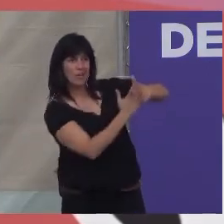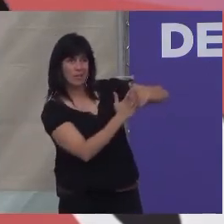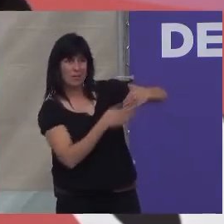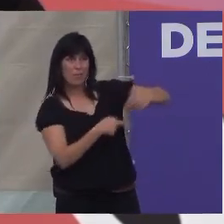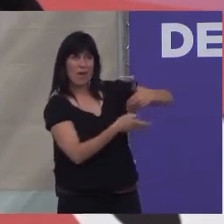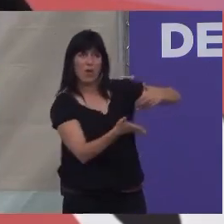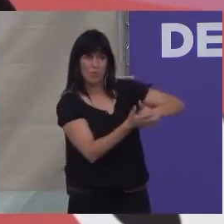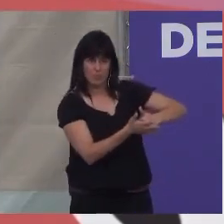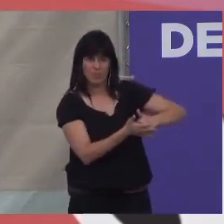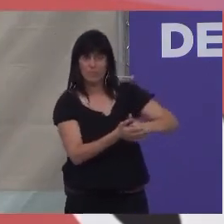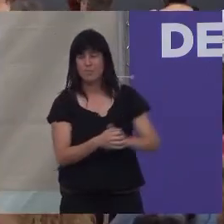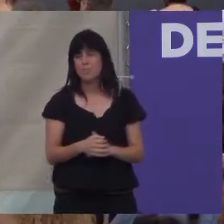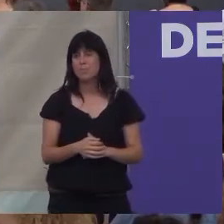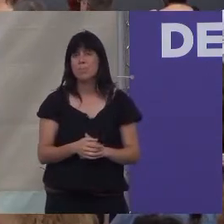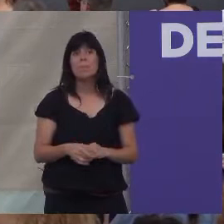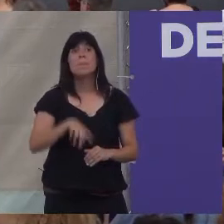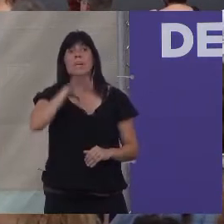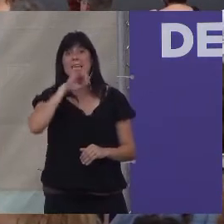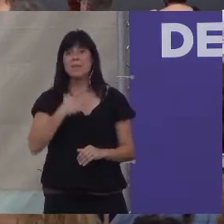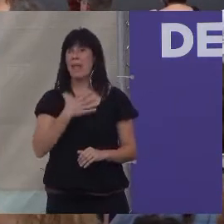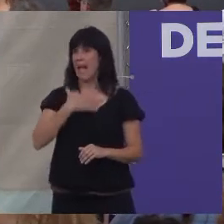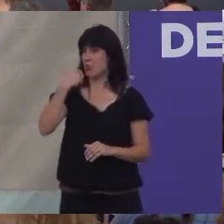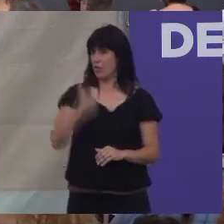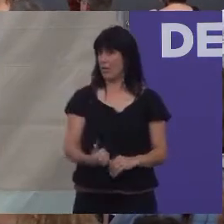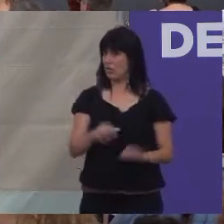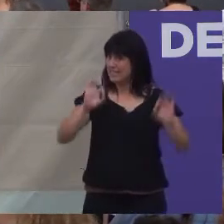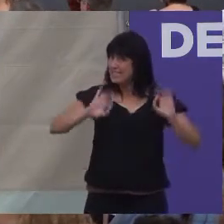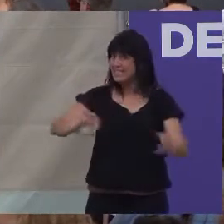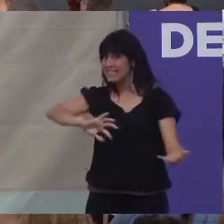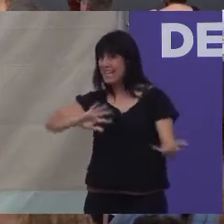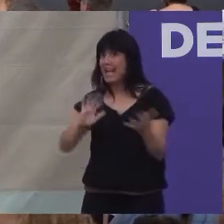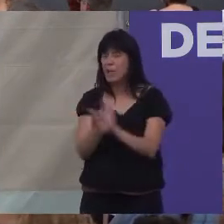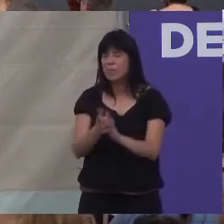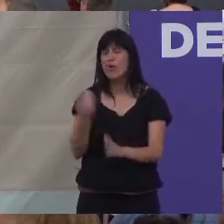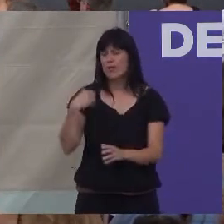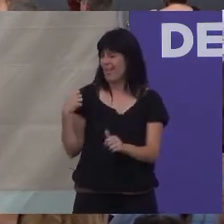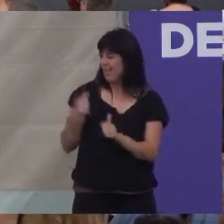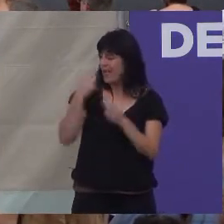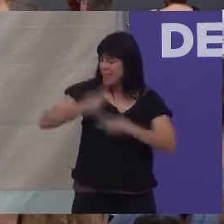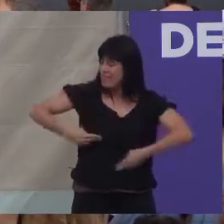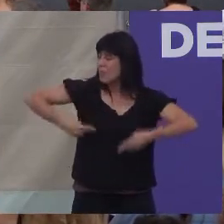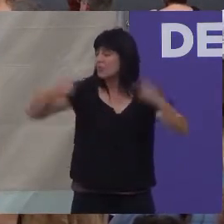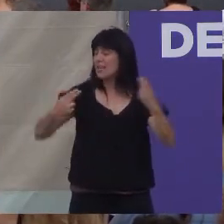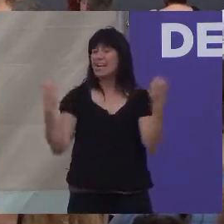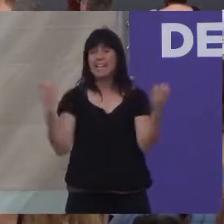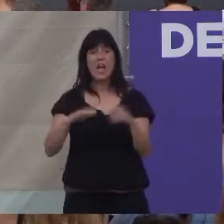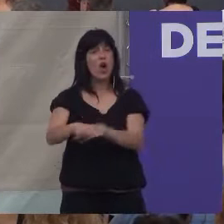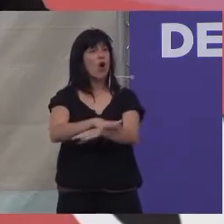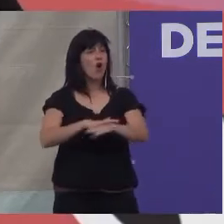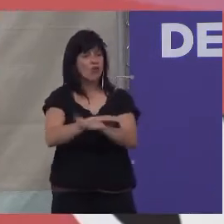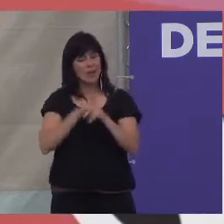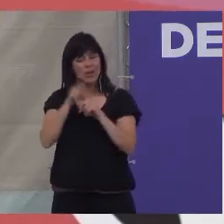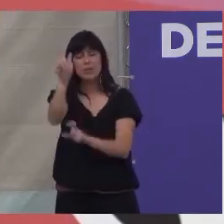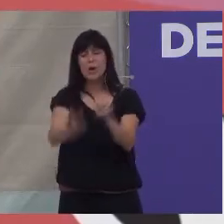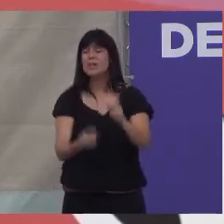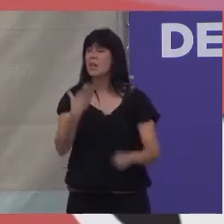absoluta. Som els ajuntaments del canvi el que estem demostrant que es pot governar per a la gent. Som